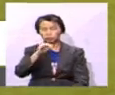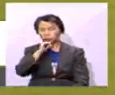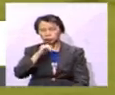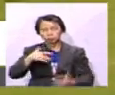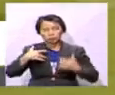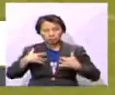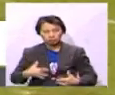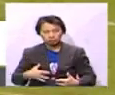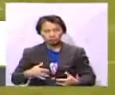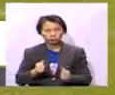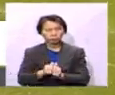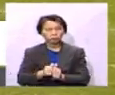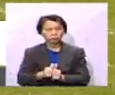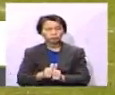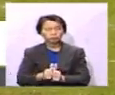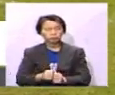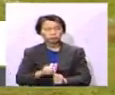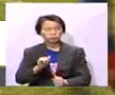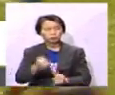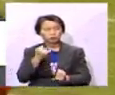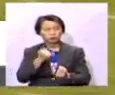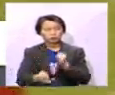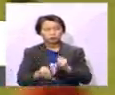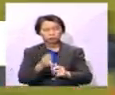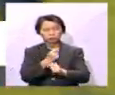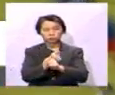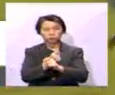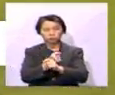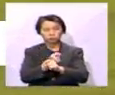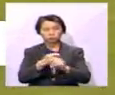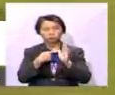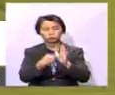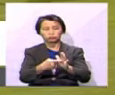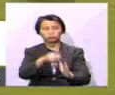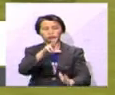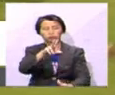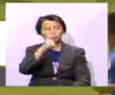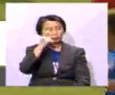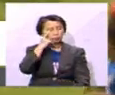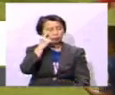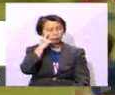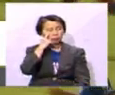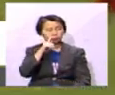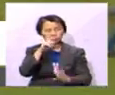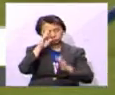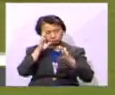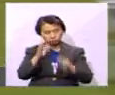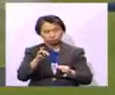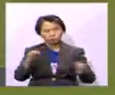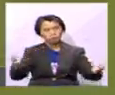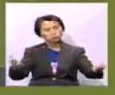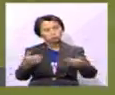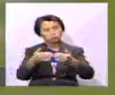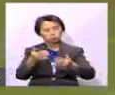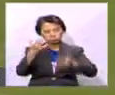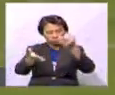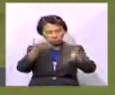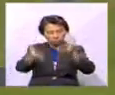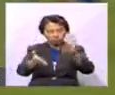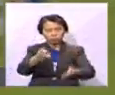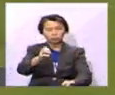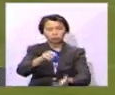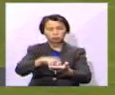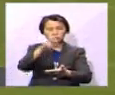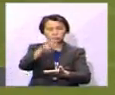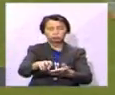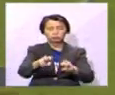skuad kendalian Fabio Magro yang akhirnya bertahan untuk mencatat 3 mata. Keputusan ini menutup kritikan ke atas Magro yang